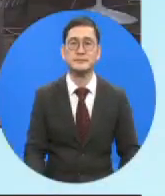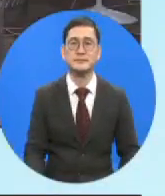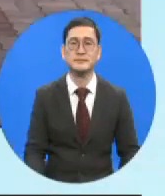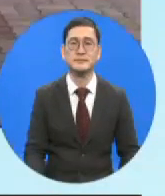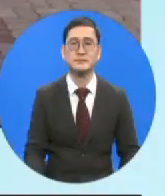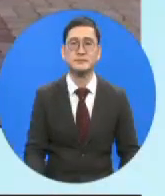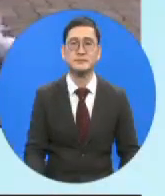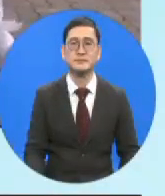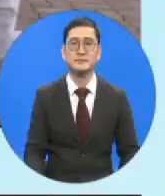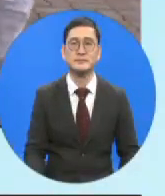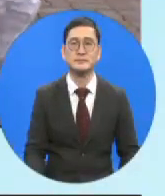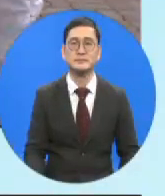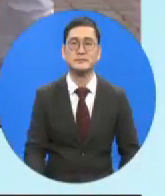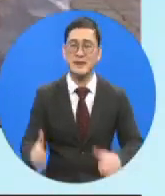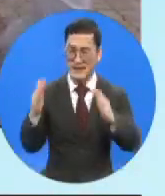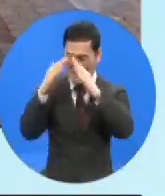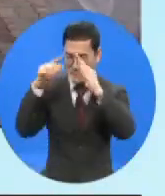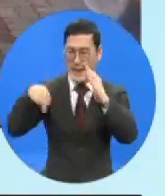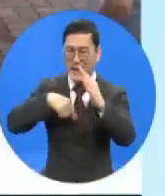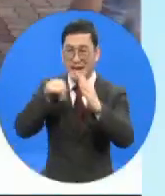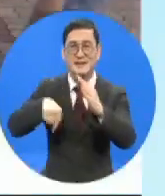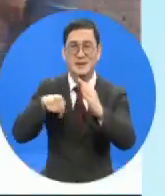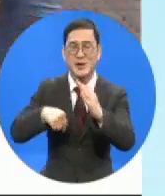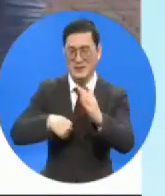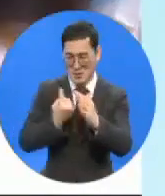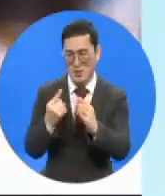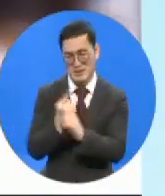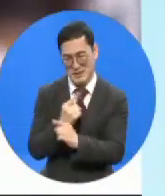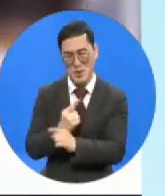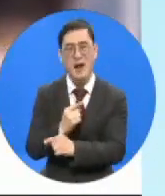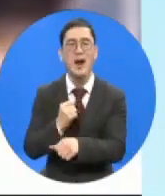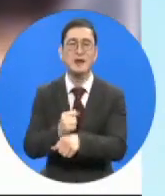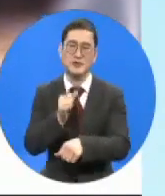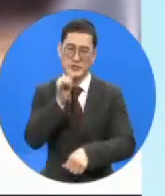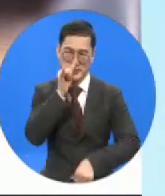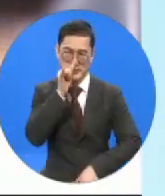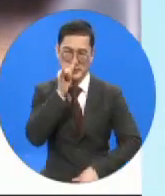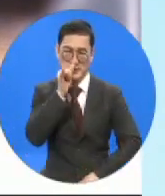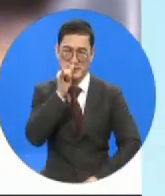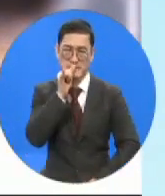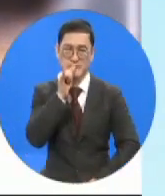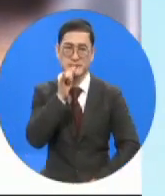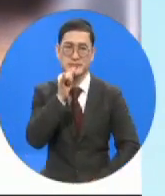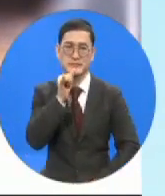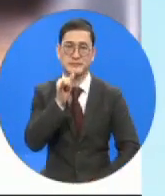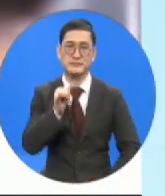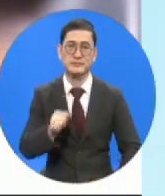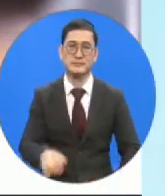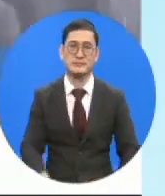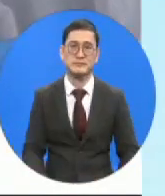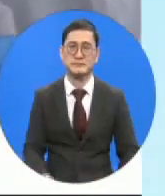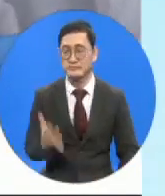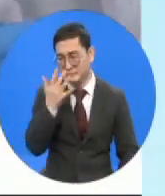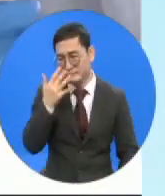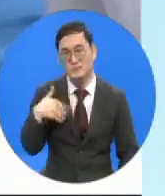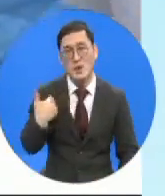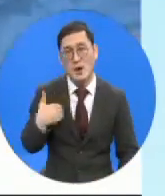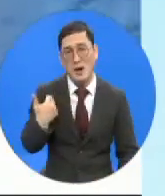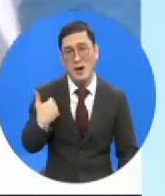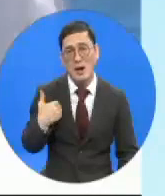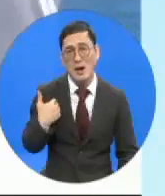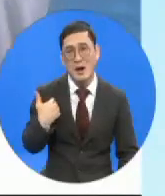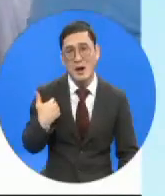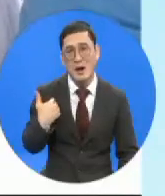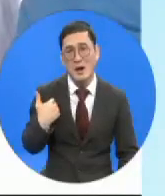자가 치료할 수 있는 여러 가지 지침들, 즉 모니터링을 하고 실제로 무증상으로 완전히 끝날 수 있는 사람은 본인이 원하고